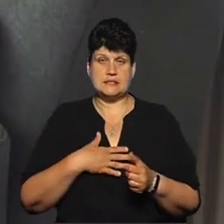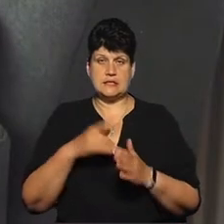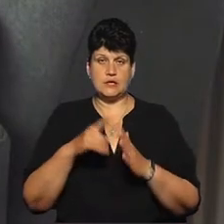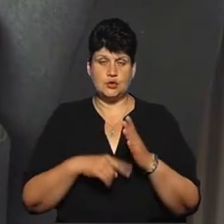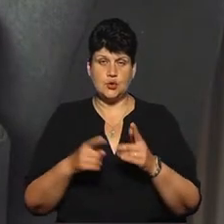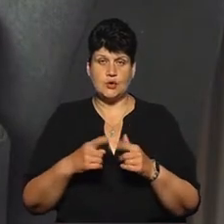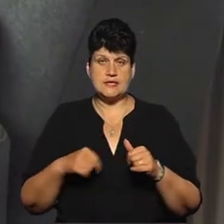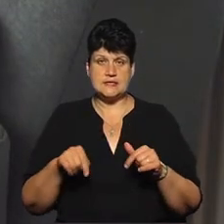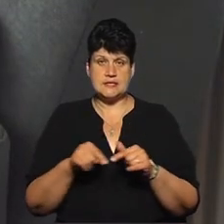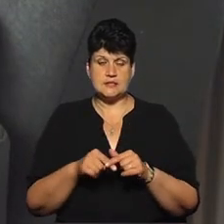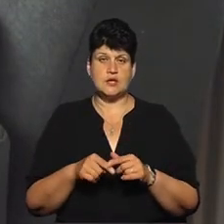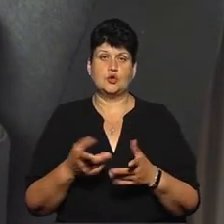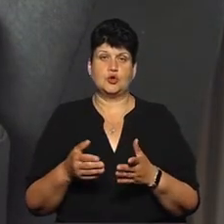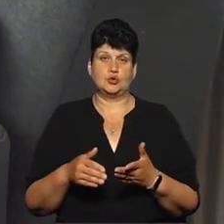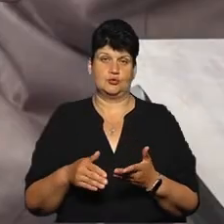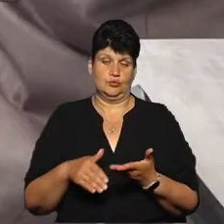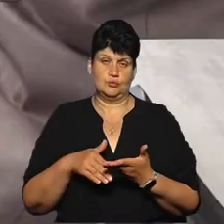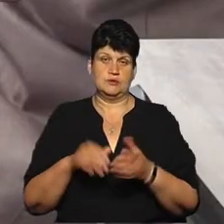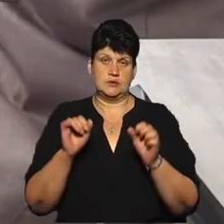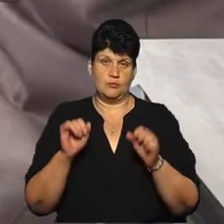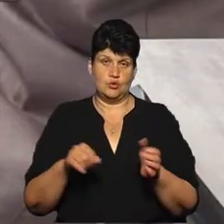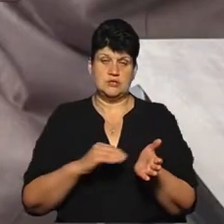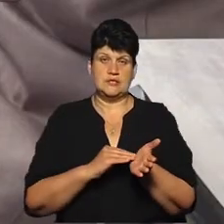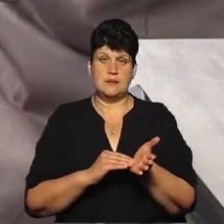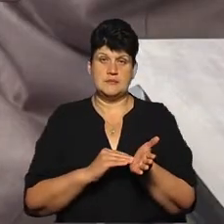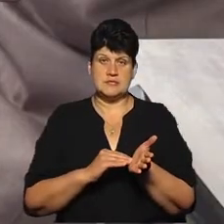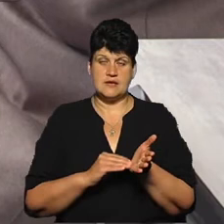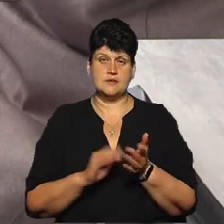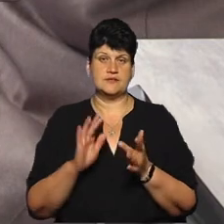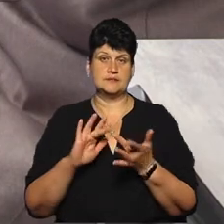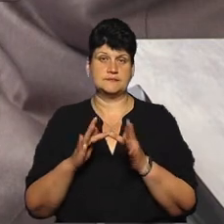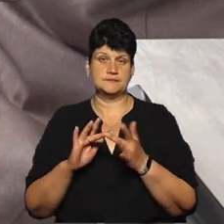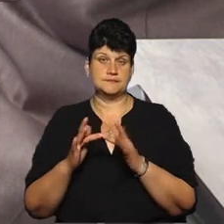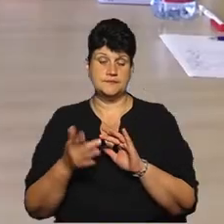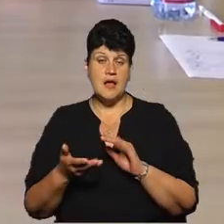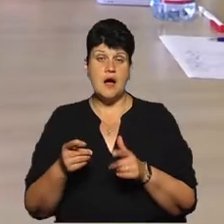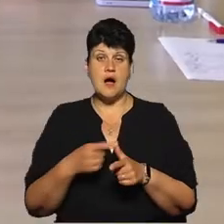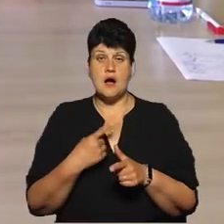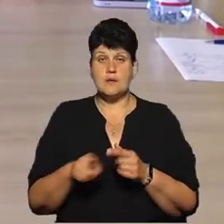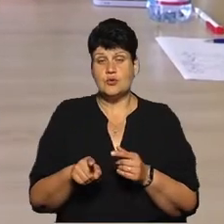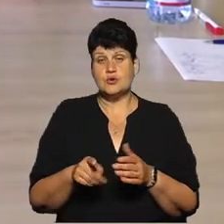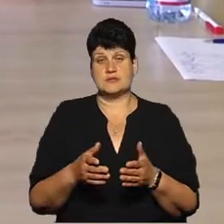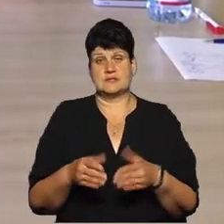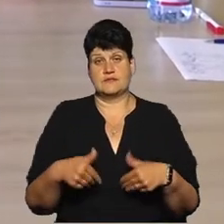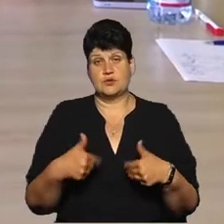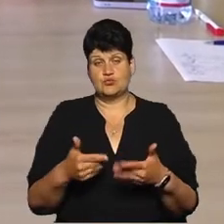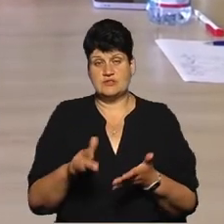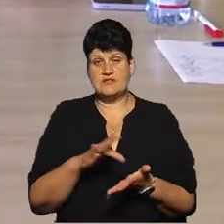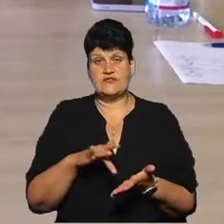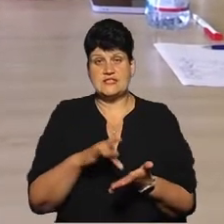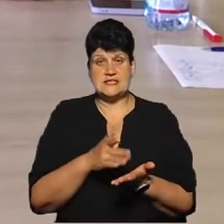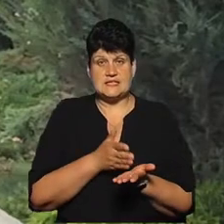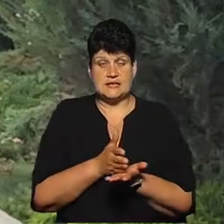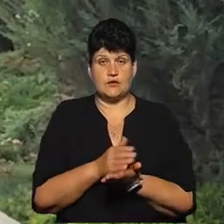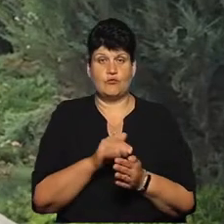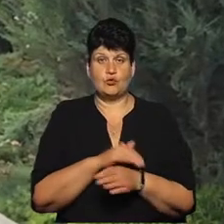діяльності тернопільського Карітасу можна, написавши на сторінки в соцмережах фонду, або ж звернутися безпосередньо в центр, що на вулиці за Монастирській,